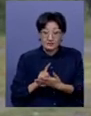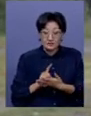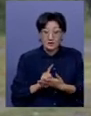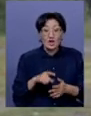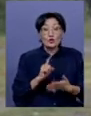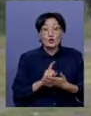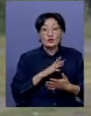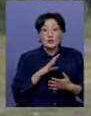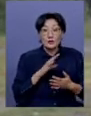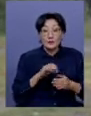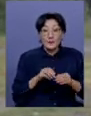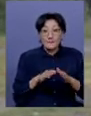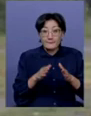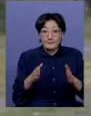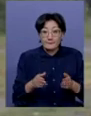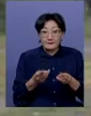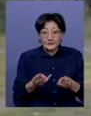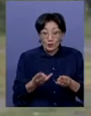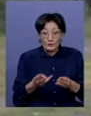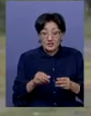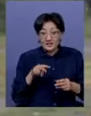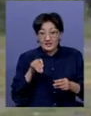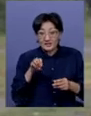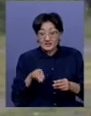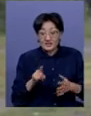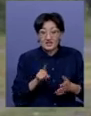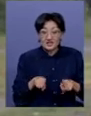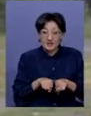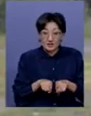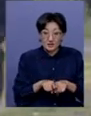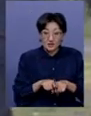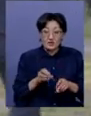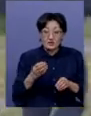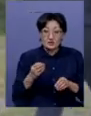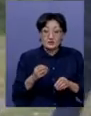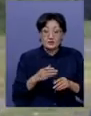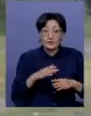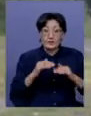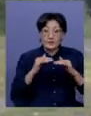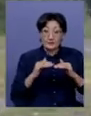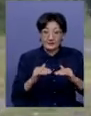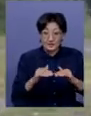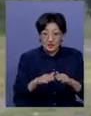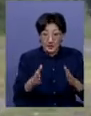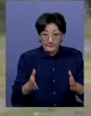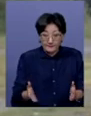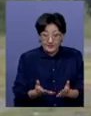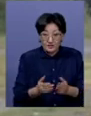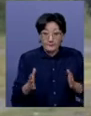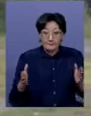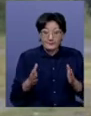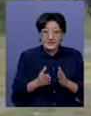порядке должен быть притопочный лист. А также, значит, на поверхности печи